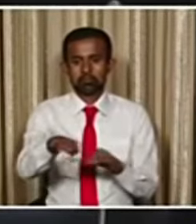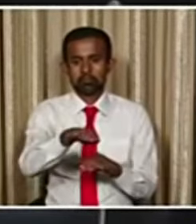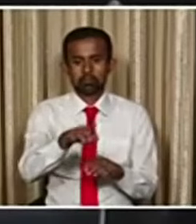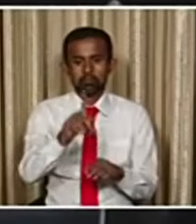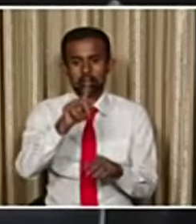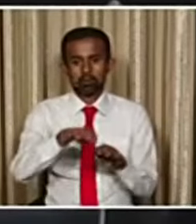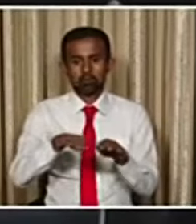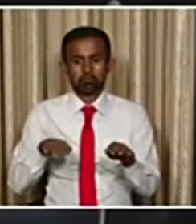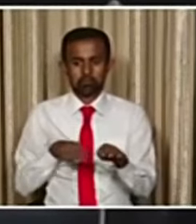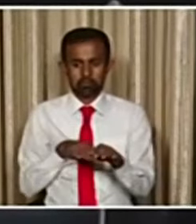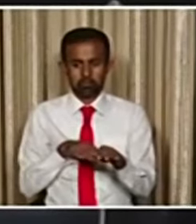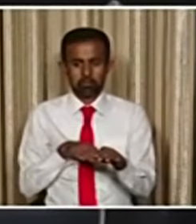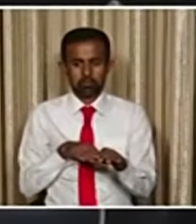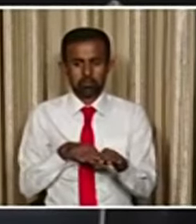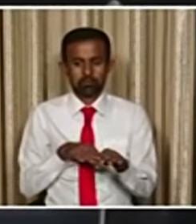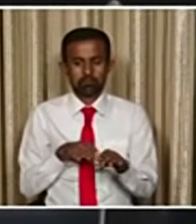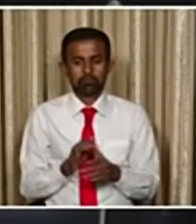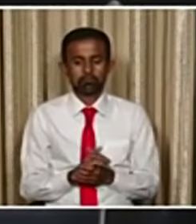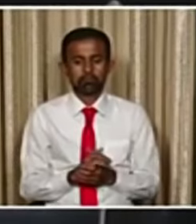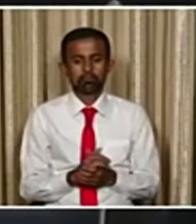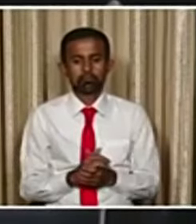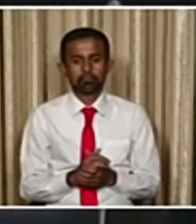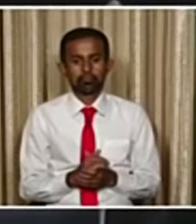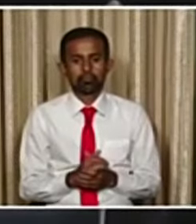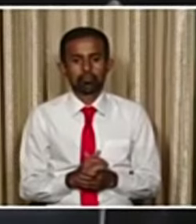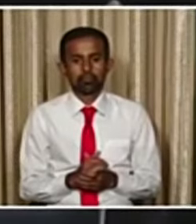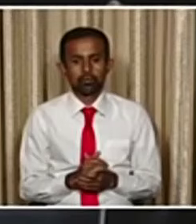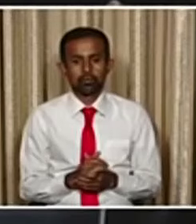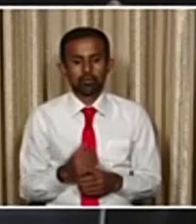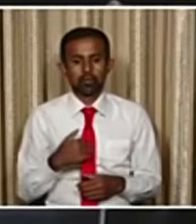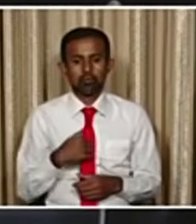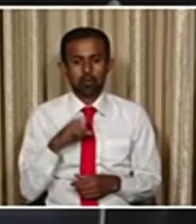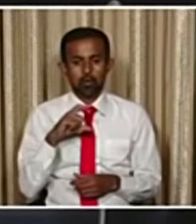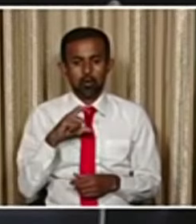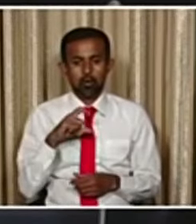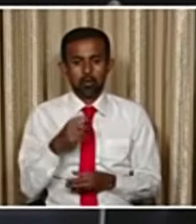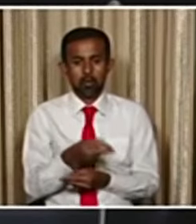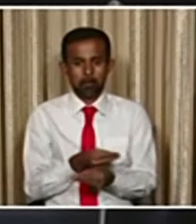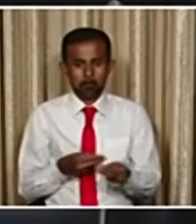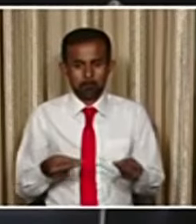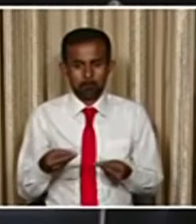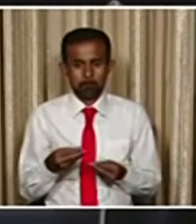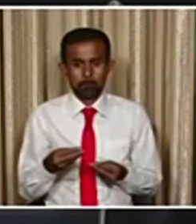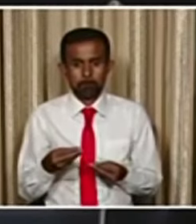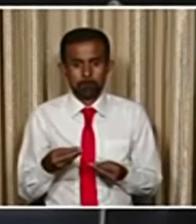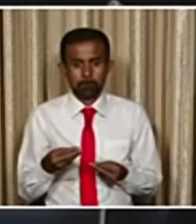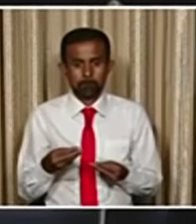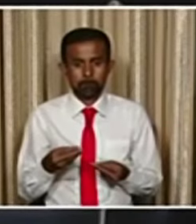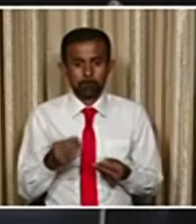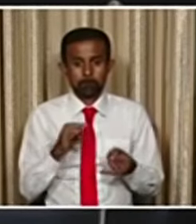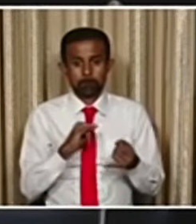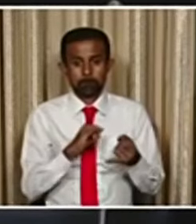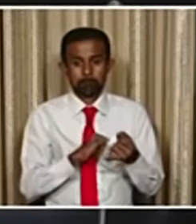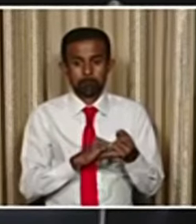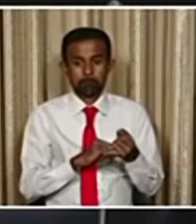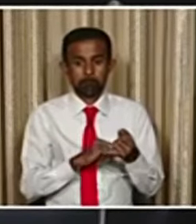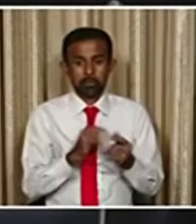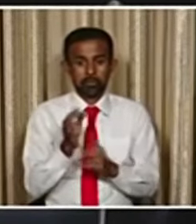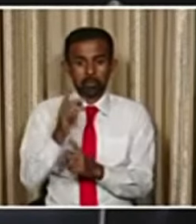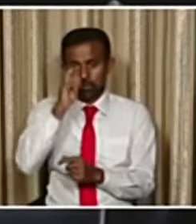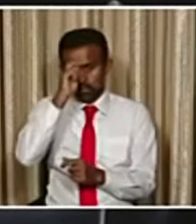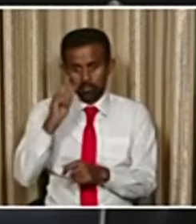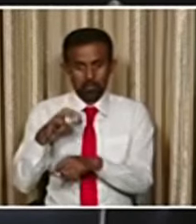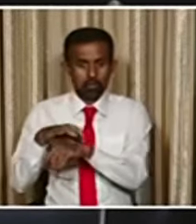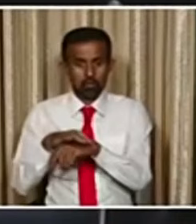අඩියක් පාපසට යනවා. අපි කොළඹට කොළඹ ෂී ජින්පින් ජනාධිපතිතුමාව ගෙන්නලා